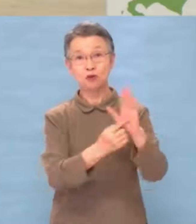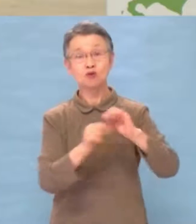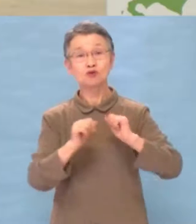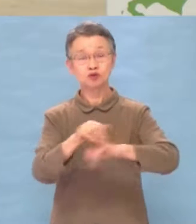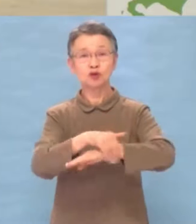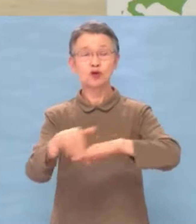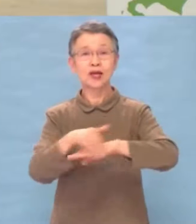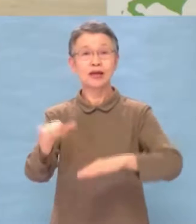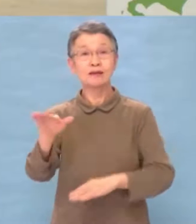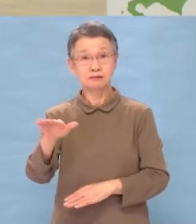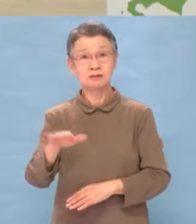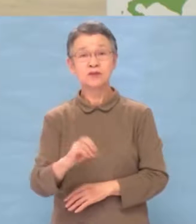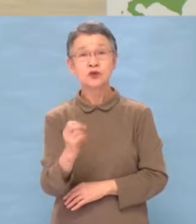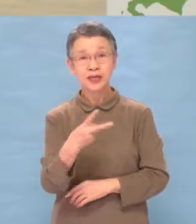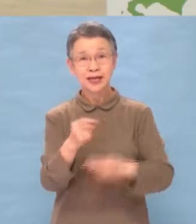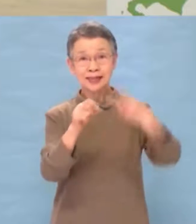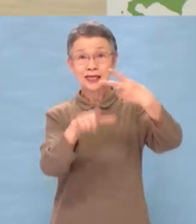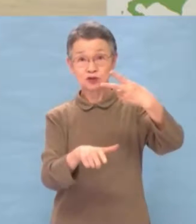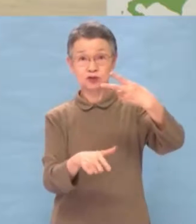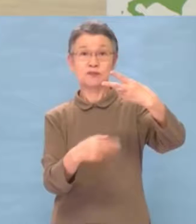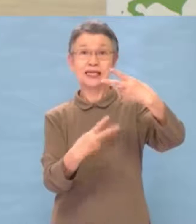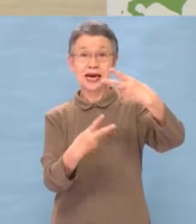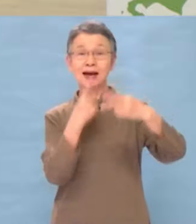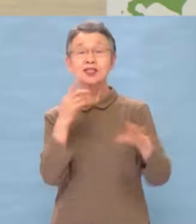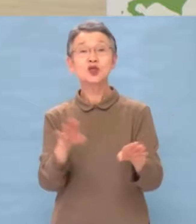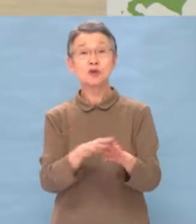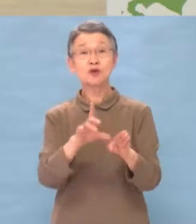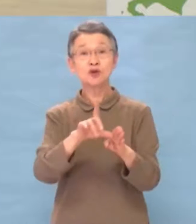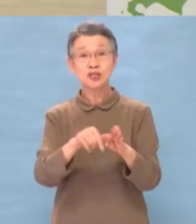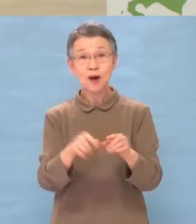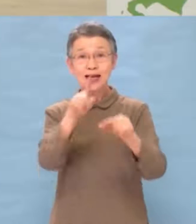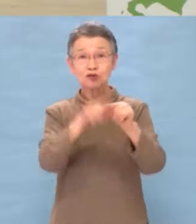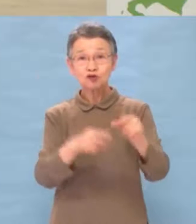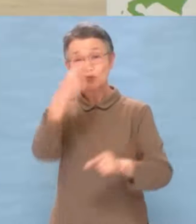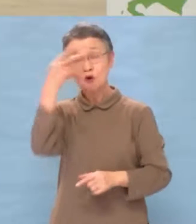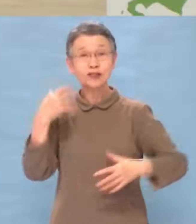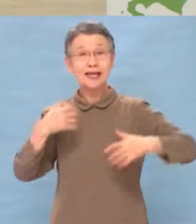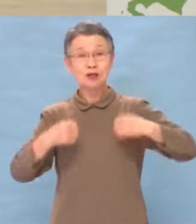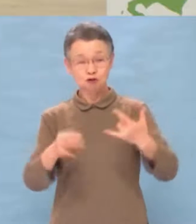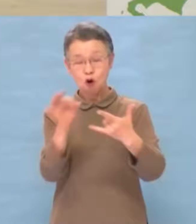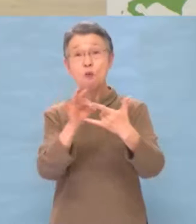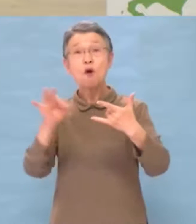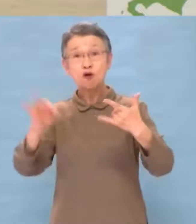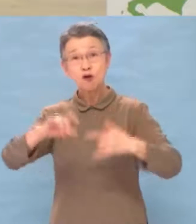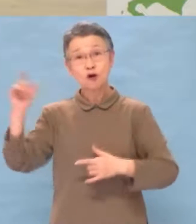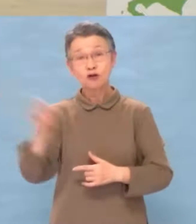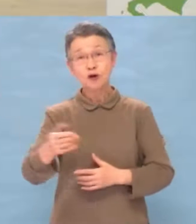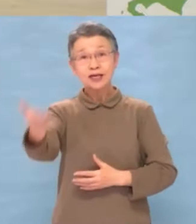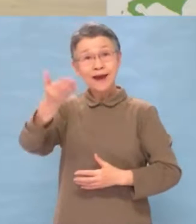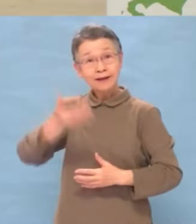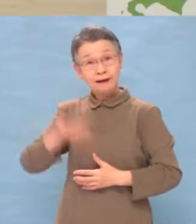ことといたしています。また、2月3日日曜日には、中高生による北方領土早期返